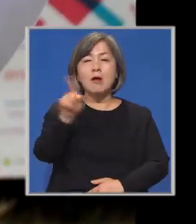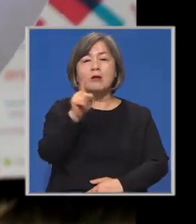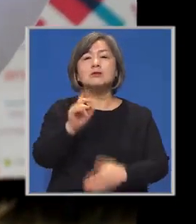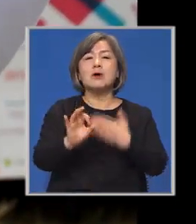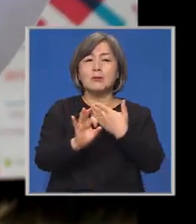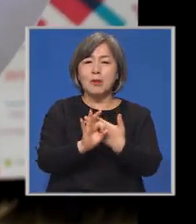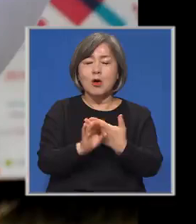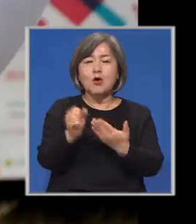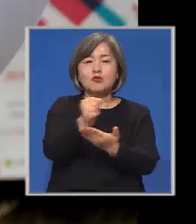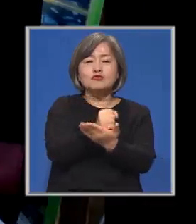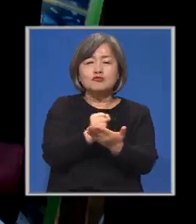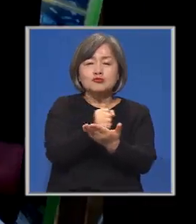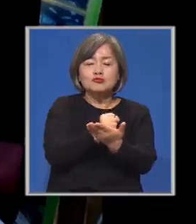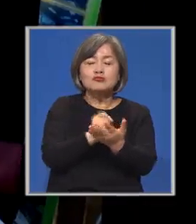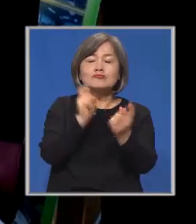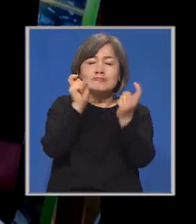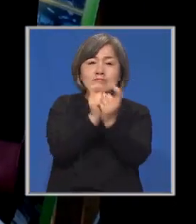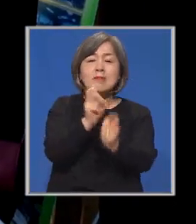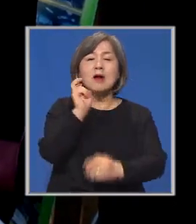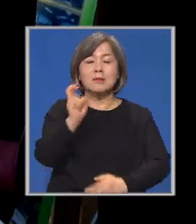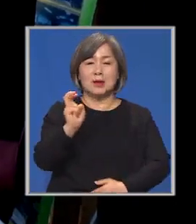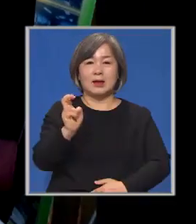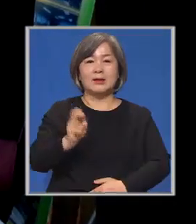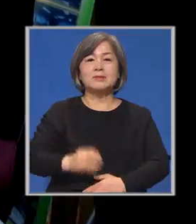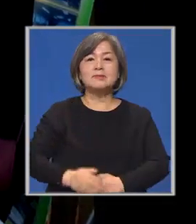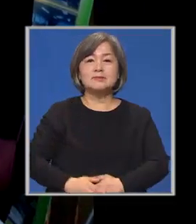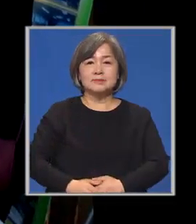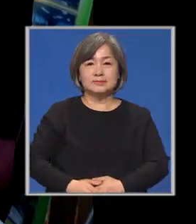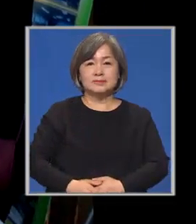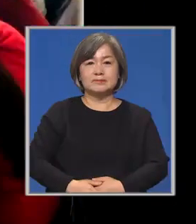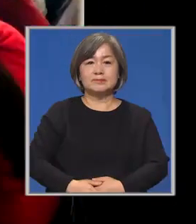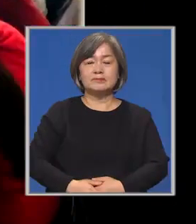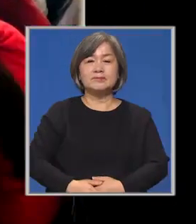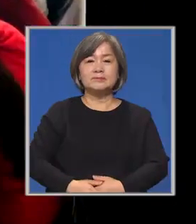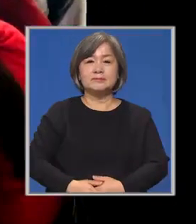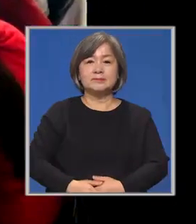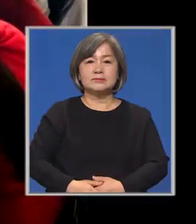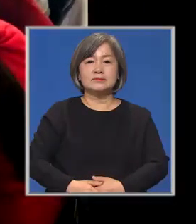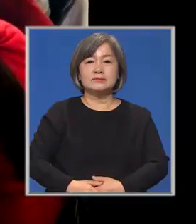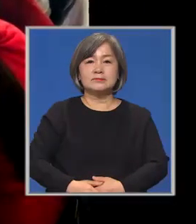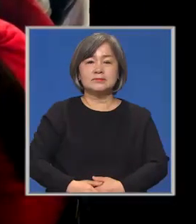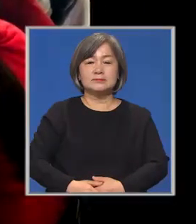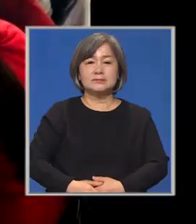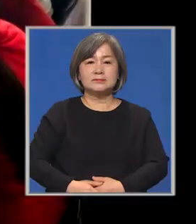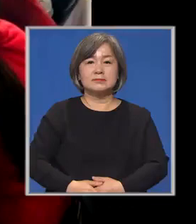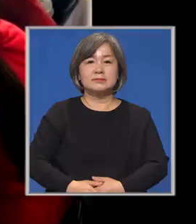것은 어쩌면 운명이었습니다. 다 이유가 있었군요.